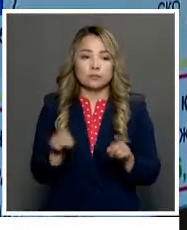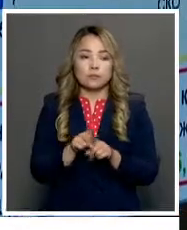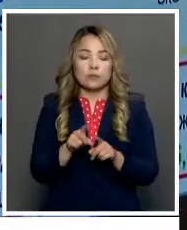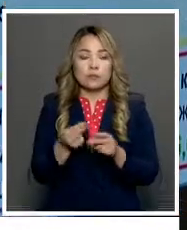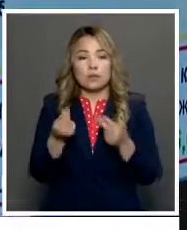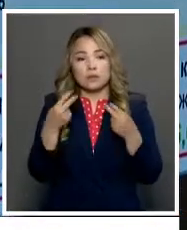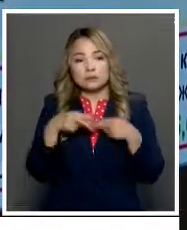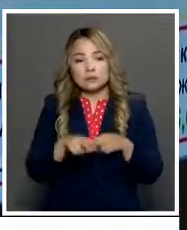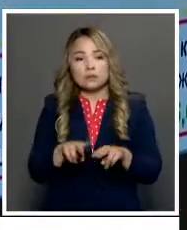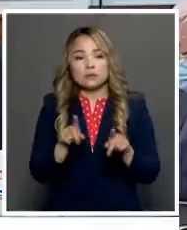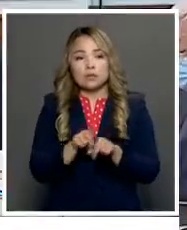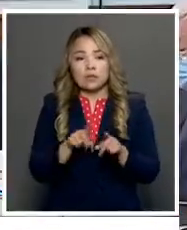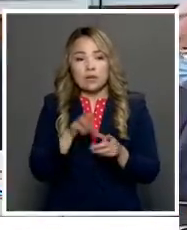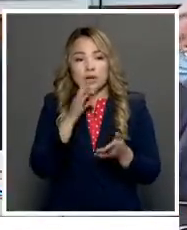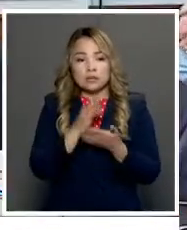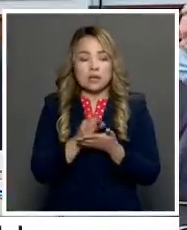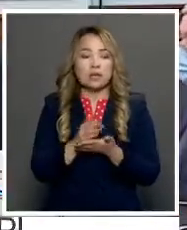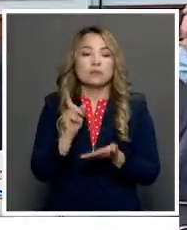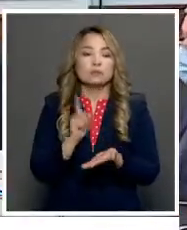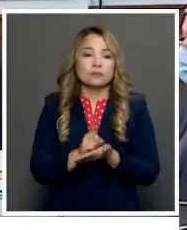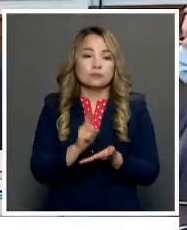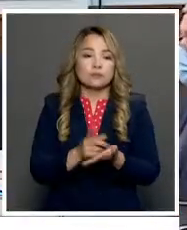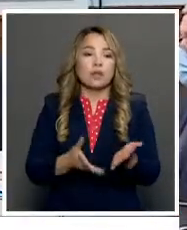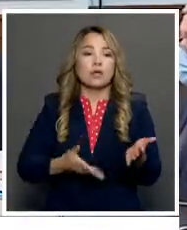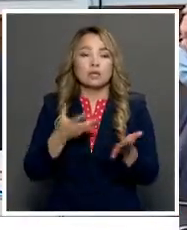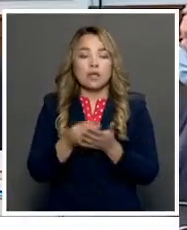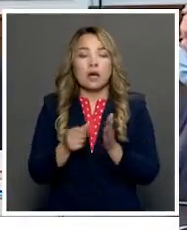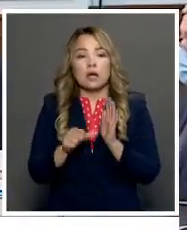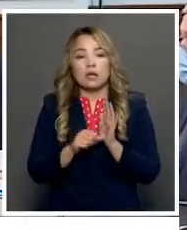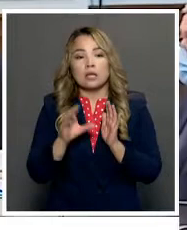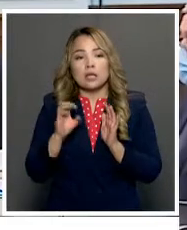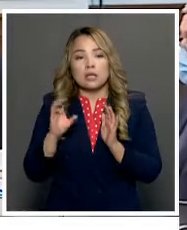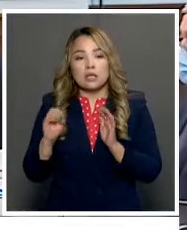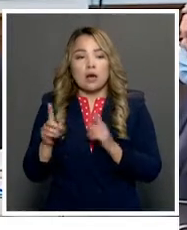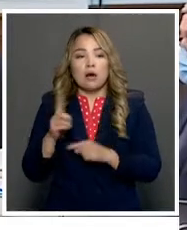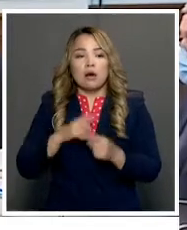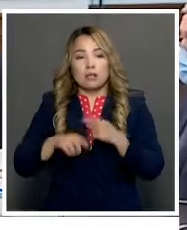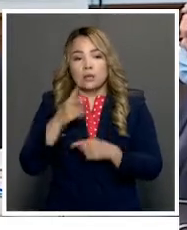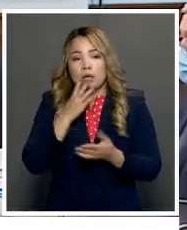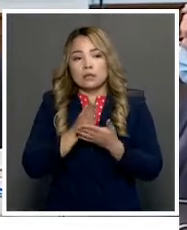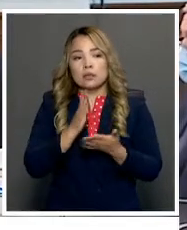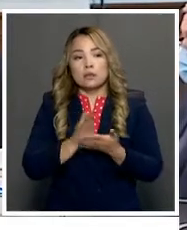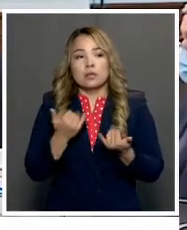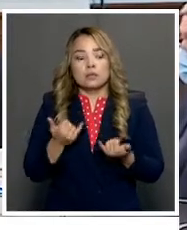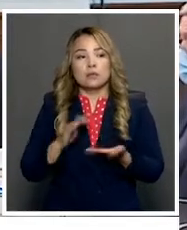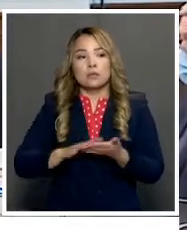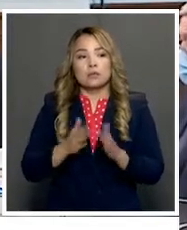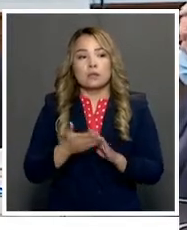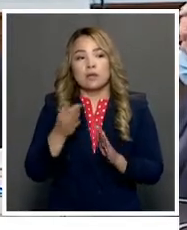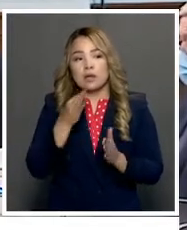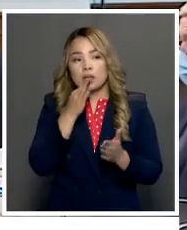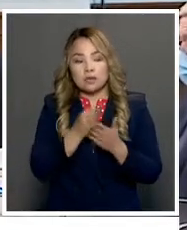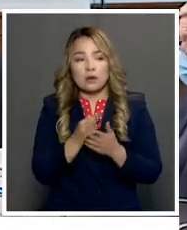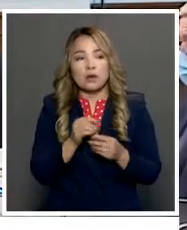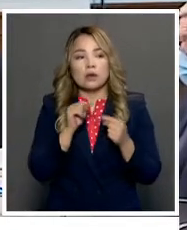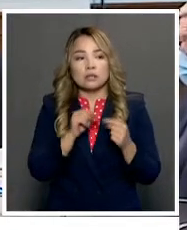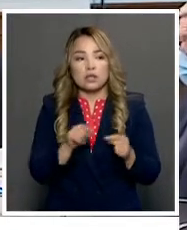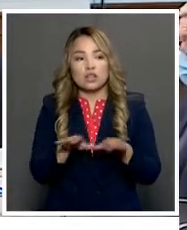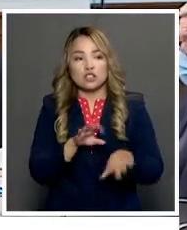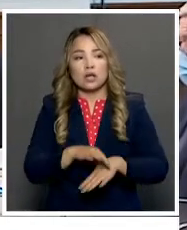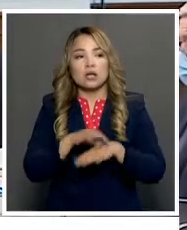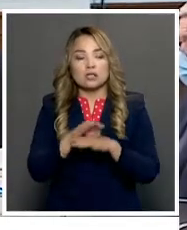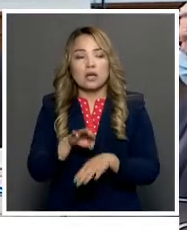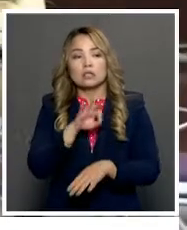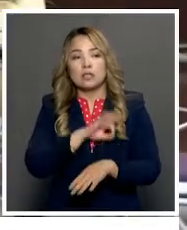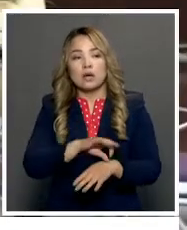теңге субсидия бюджетке салықтық түсімдер түрінде 6 есе болып қайтады. Бірлесіп әзірленген қадағдарысқа қарсы шаралар өз